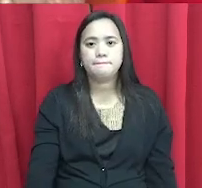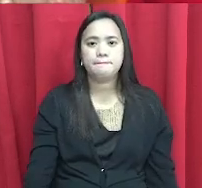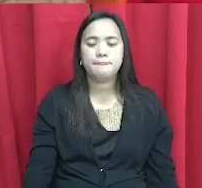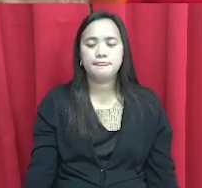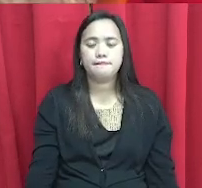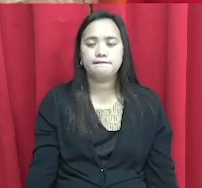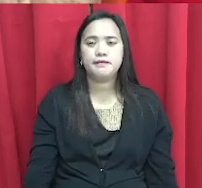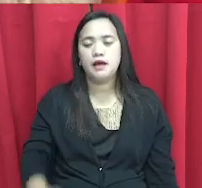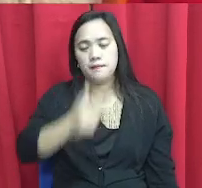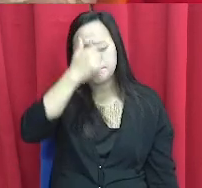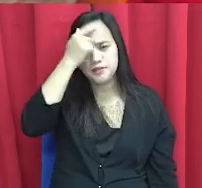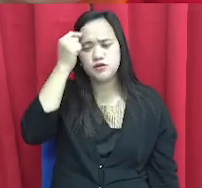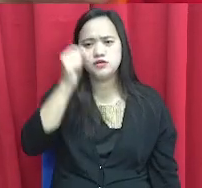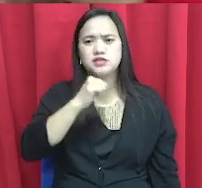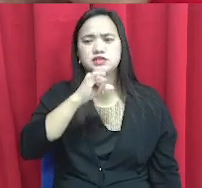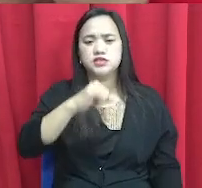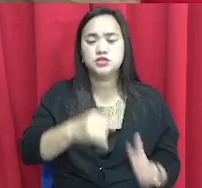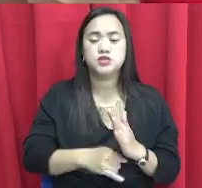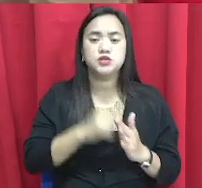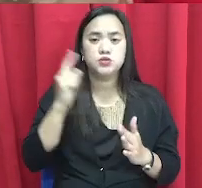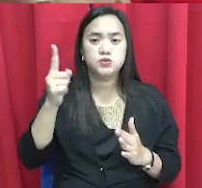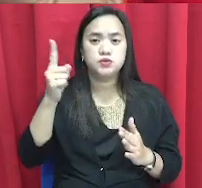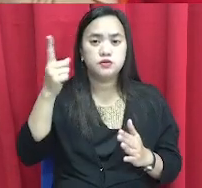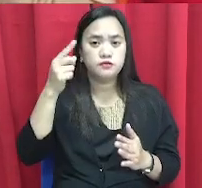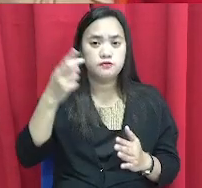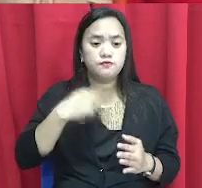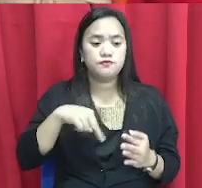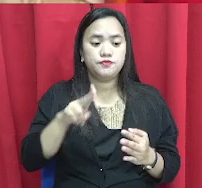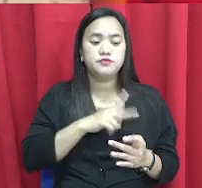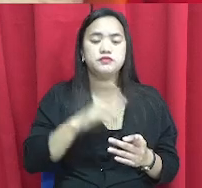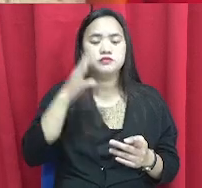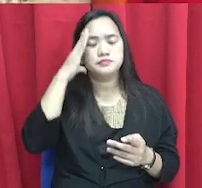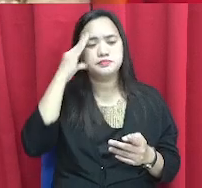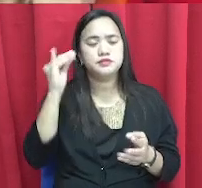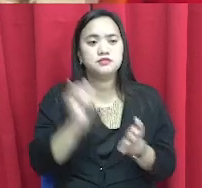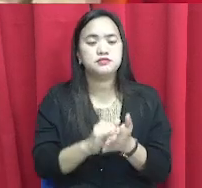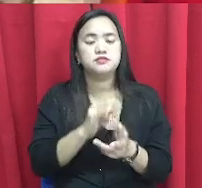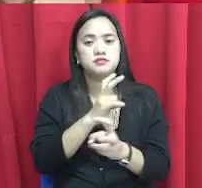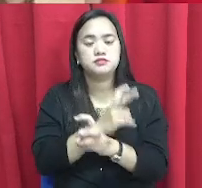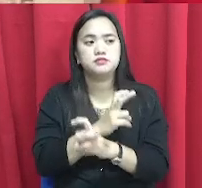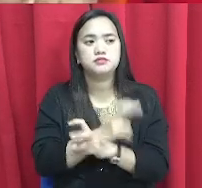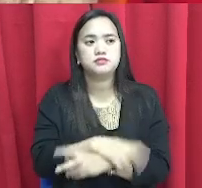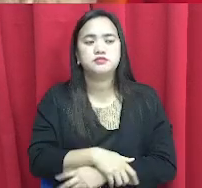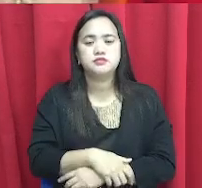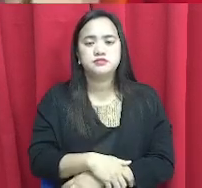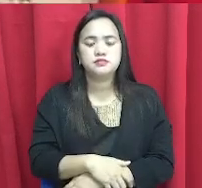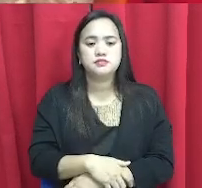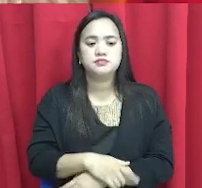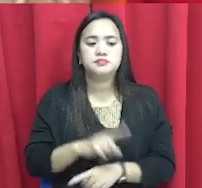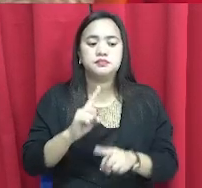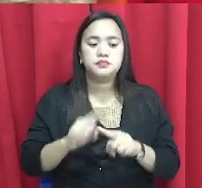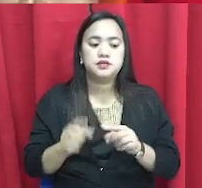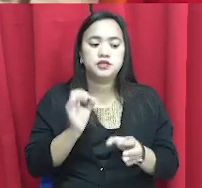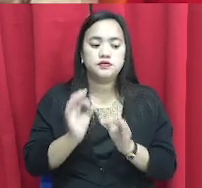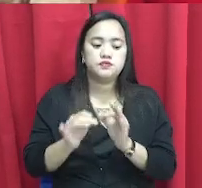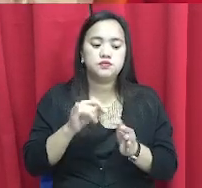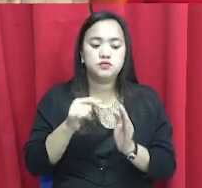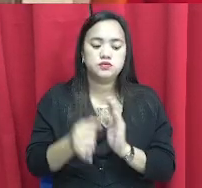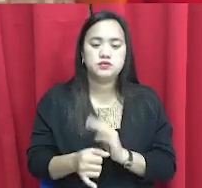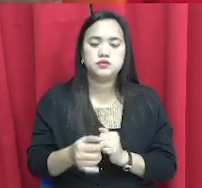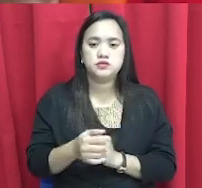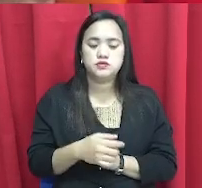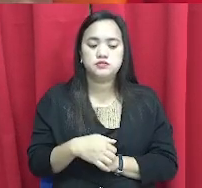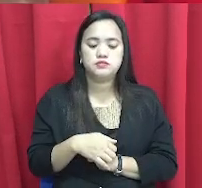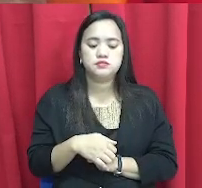po tayo ang makik mahil tayo makakaranas ng hirap sa pagsunod na yan Pero kapag yan ay nagawa natin